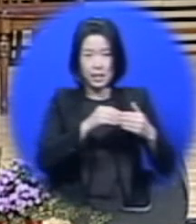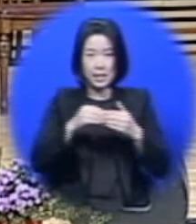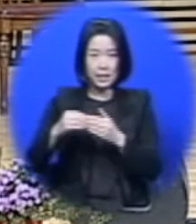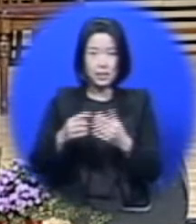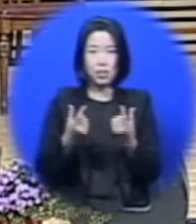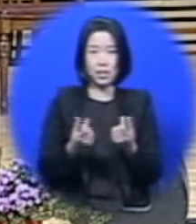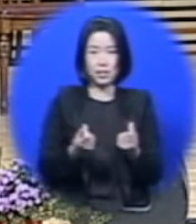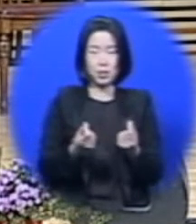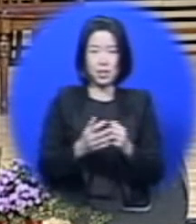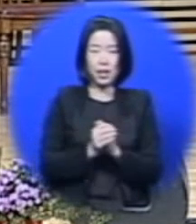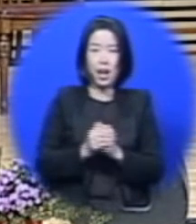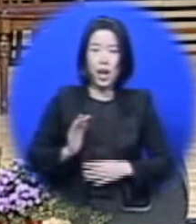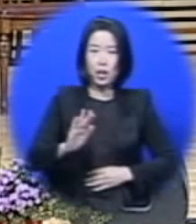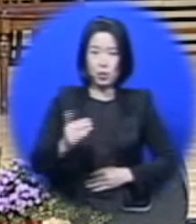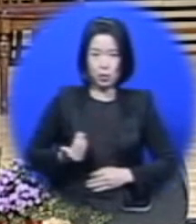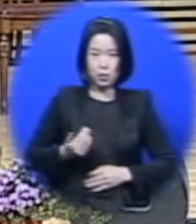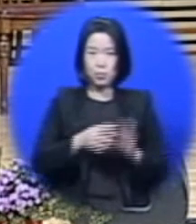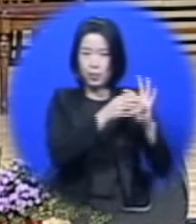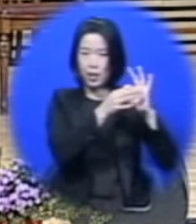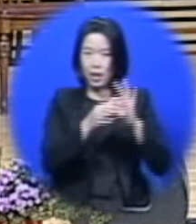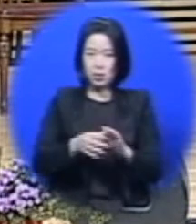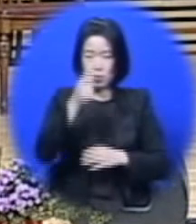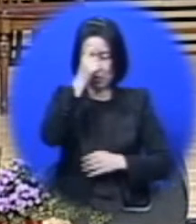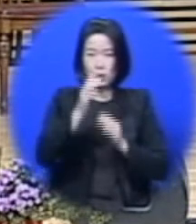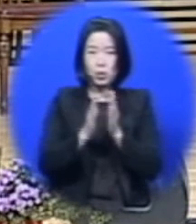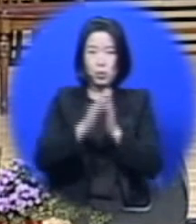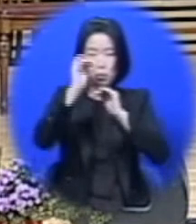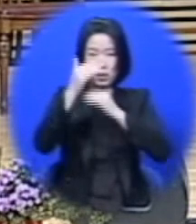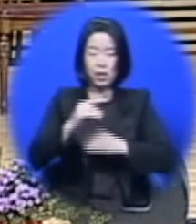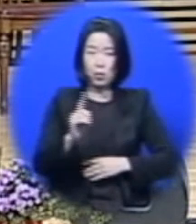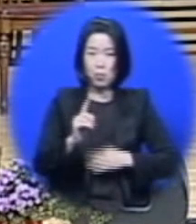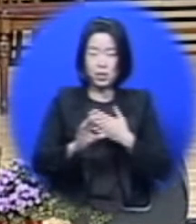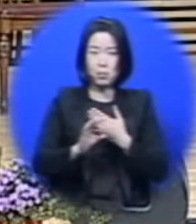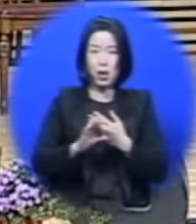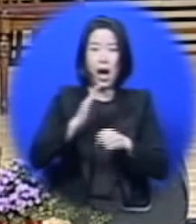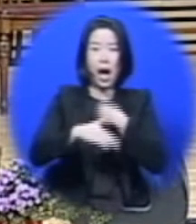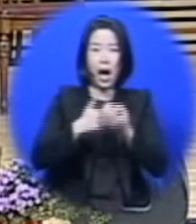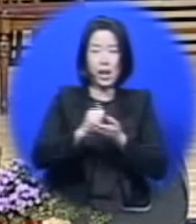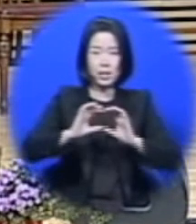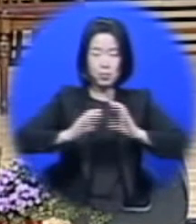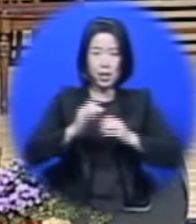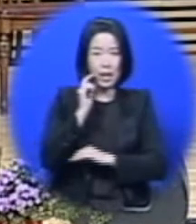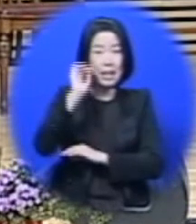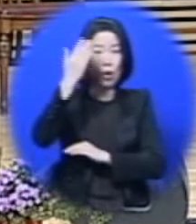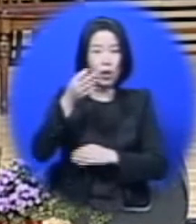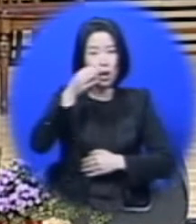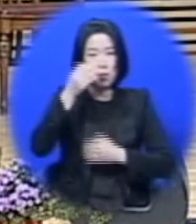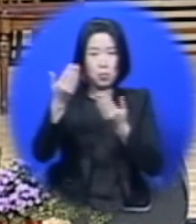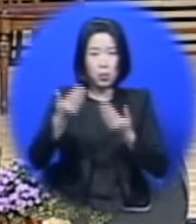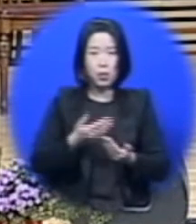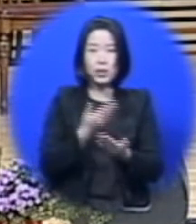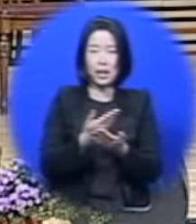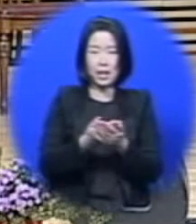같습니다. 요즘에 계속 기도하는 기도도 하나님의 나라의 영광을 보여달라는 기도를